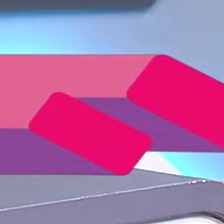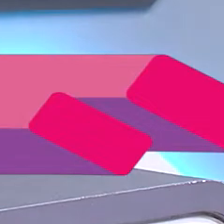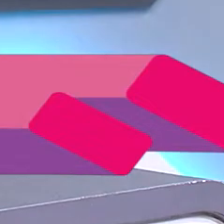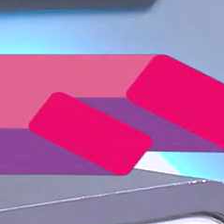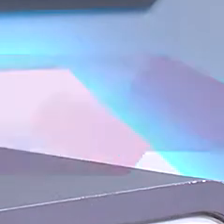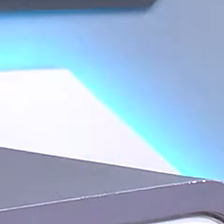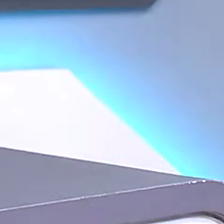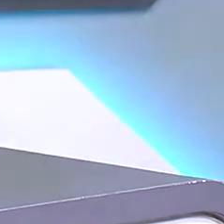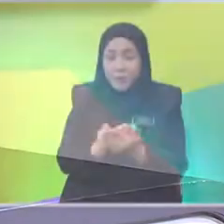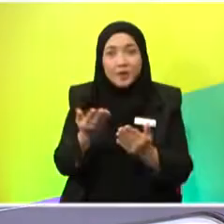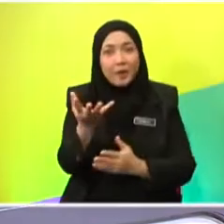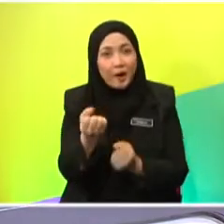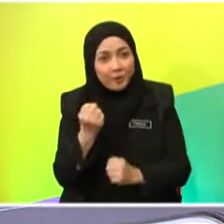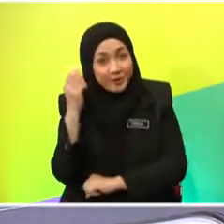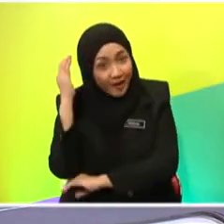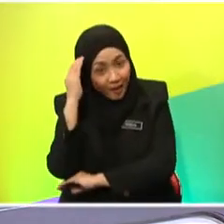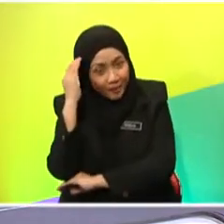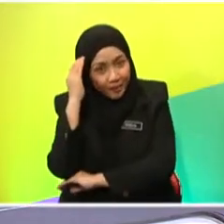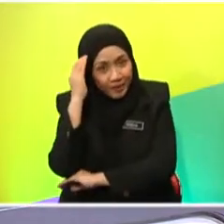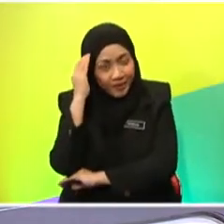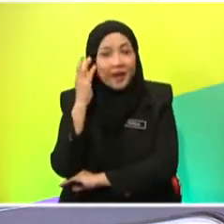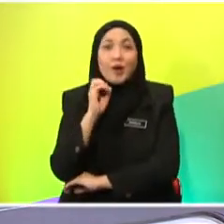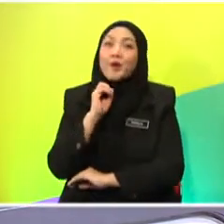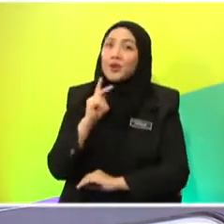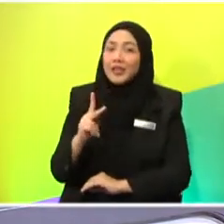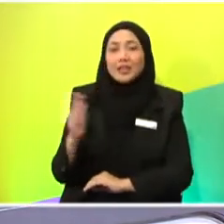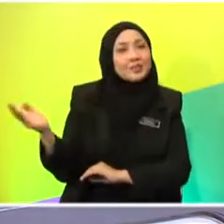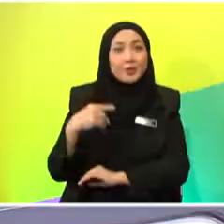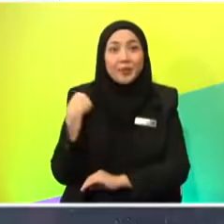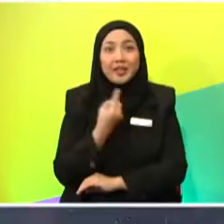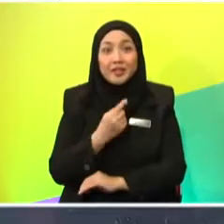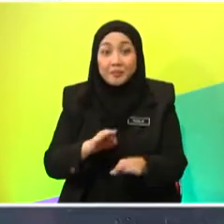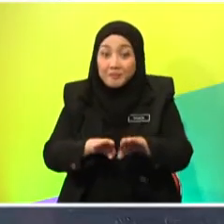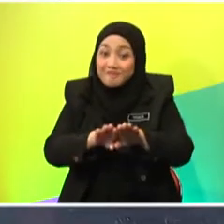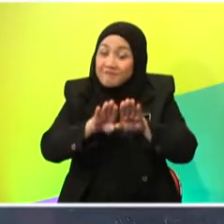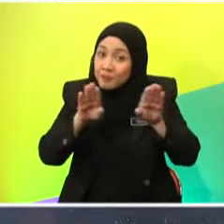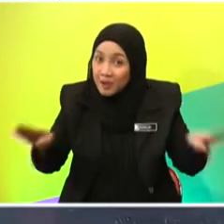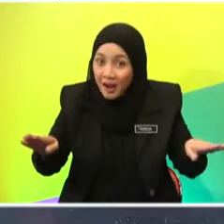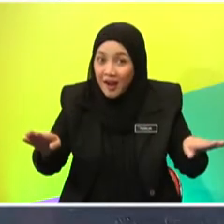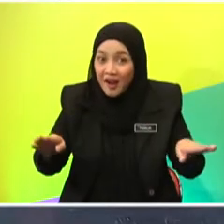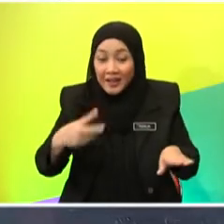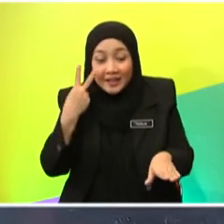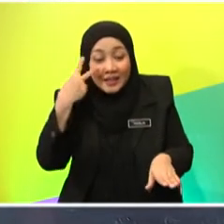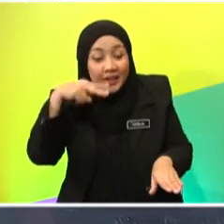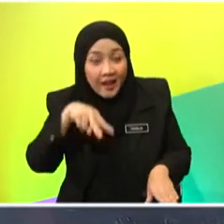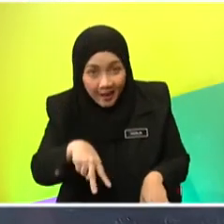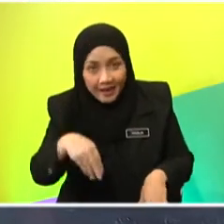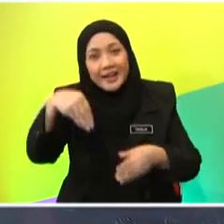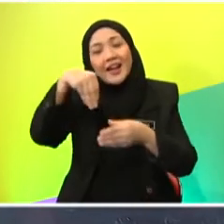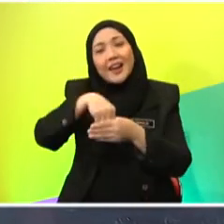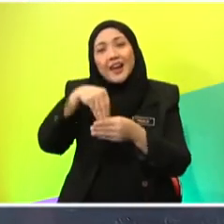anda semua anak tahu air minat tahu OK Jom kita buka kotak nih kota jago Yance kubawa